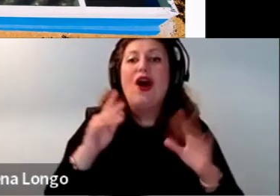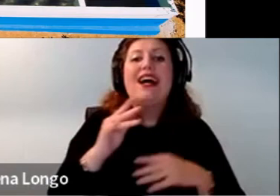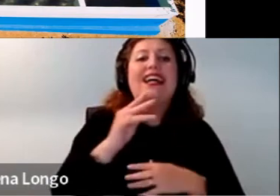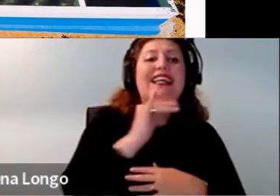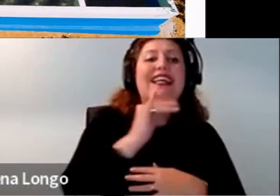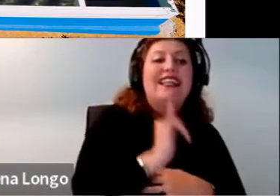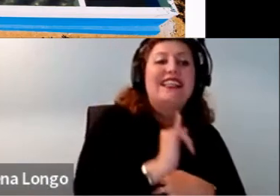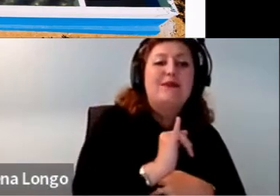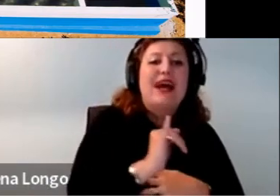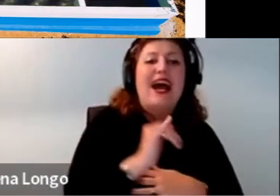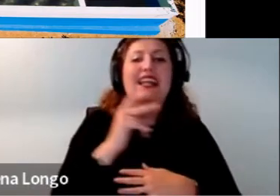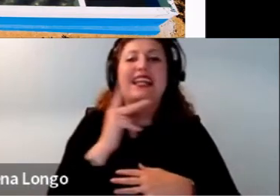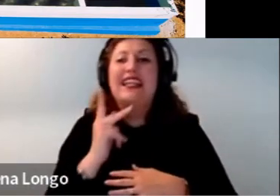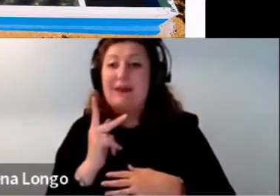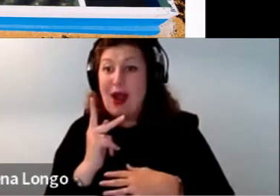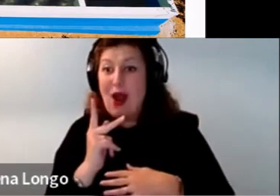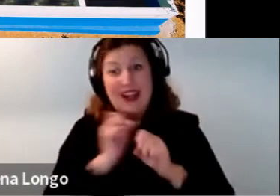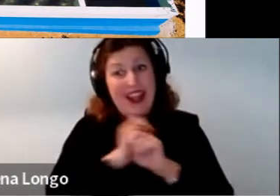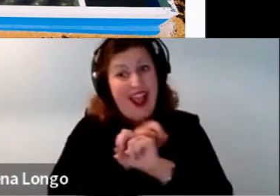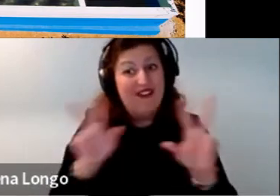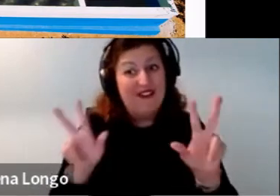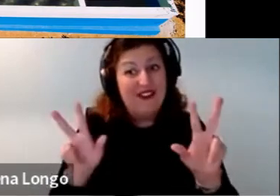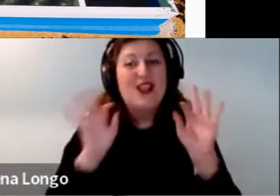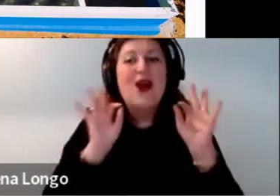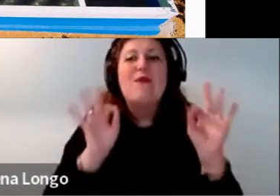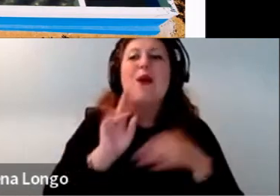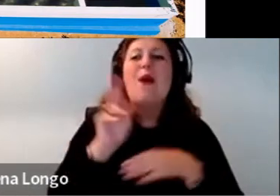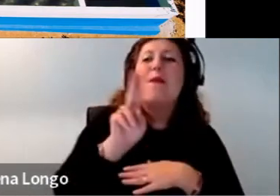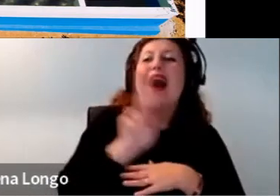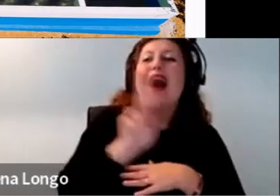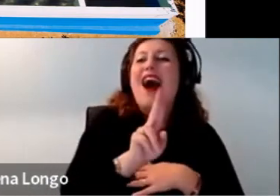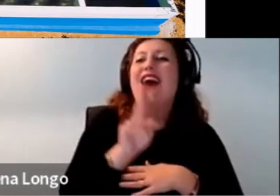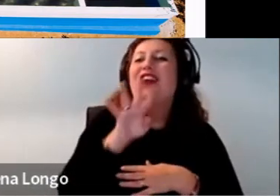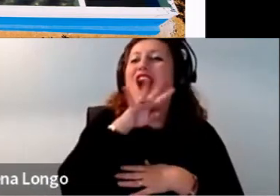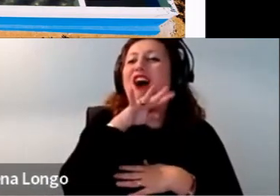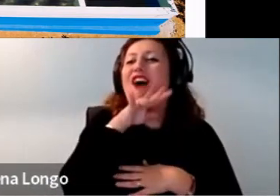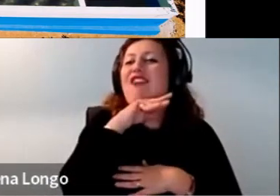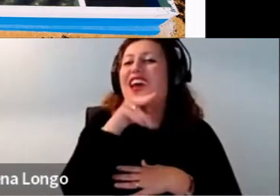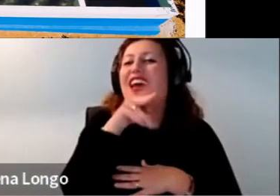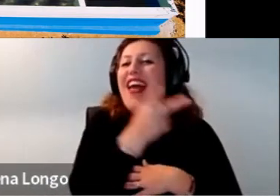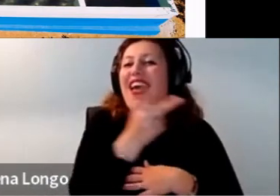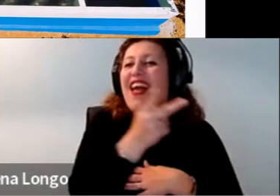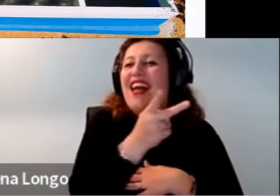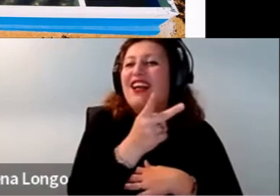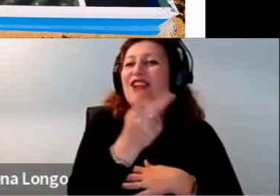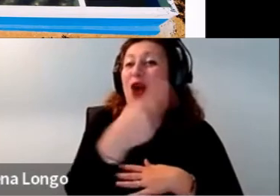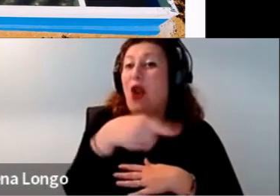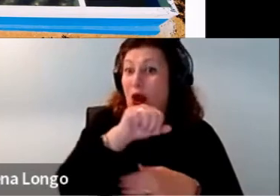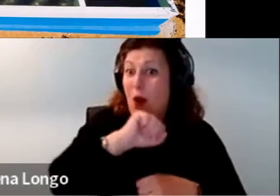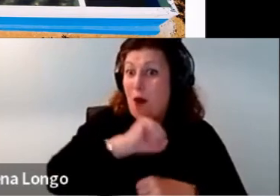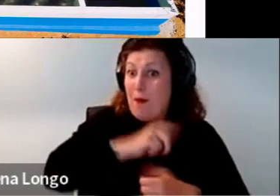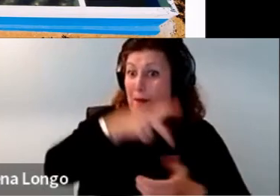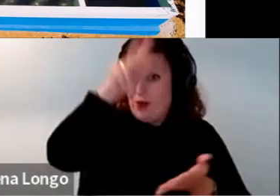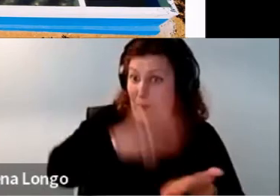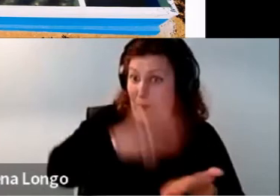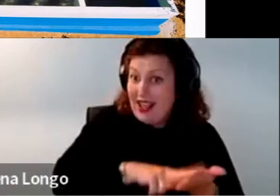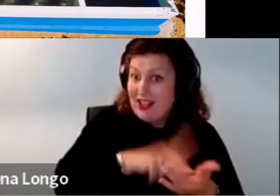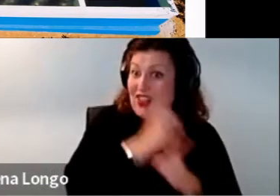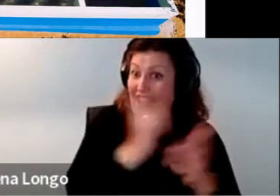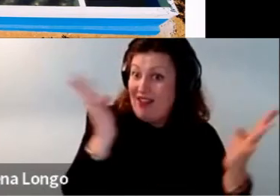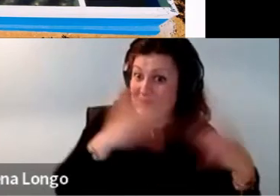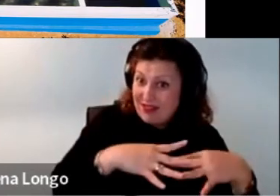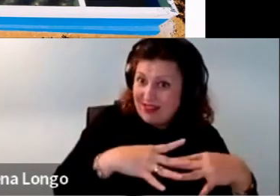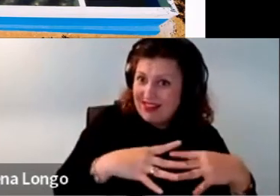che Chibaoni la comunità ha battuto i bagni vecchi, quindi hanno mantenuto la promessa, hanno messo qualche